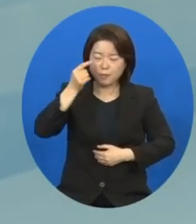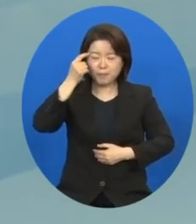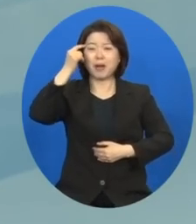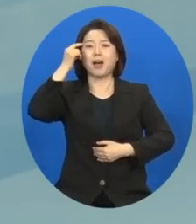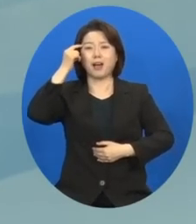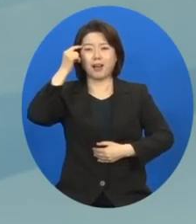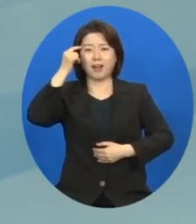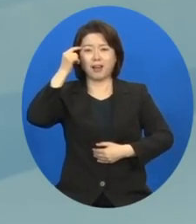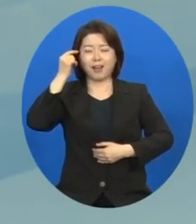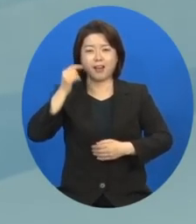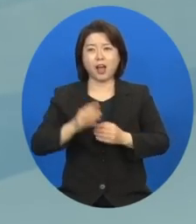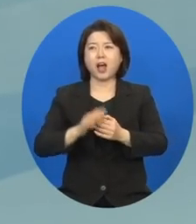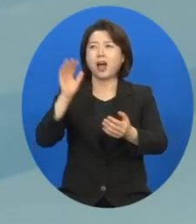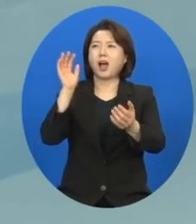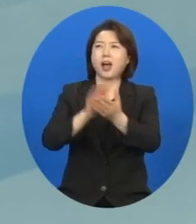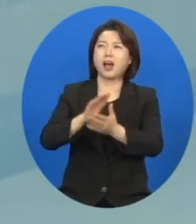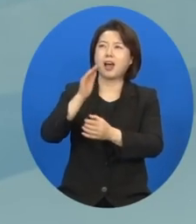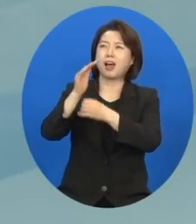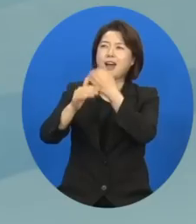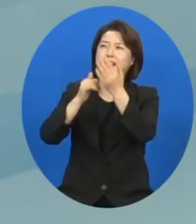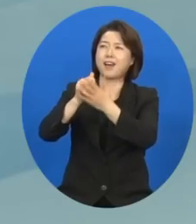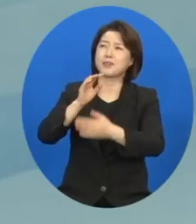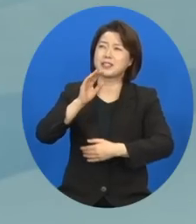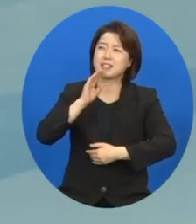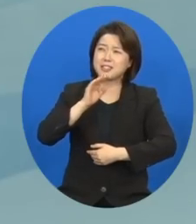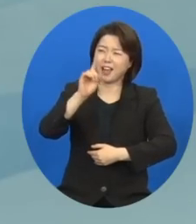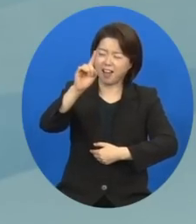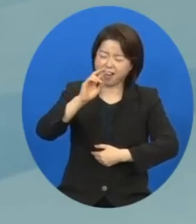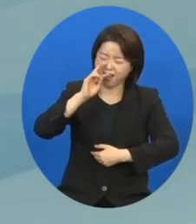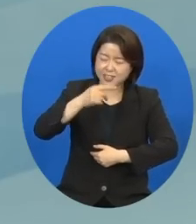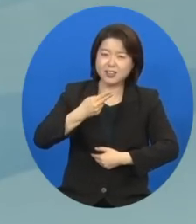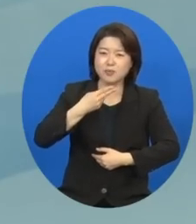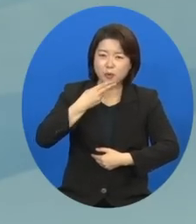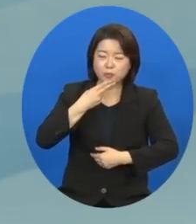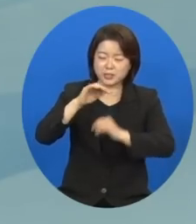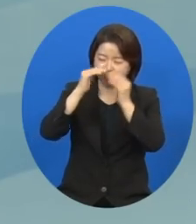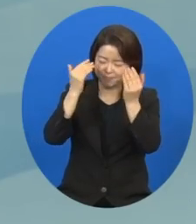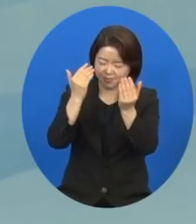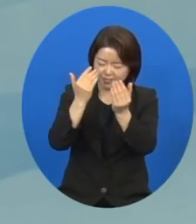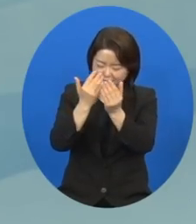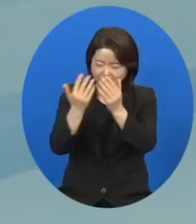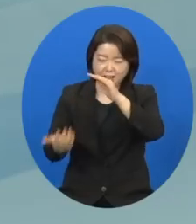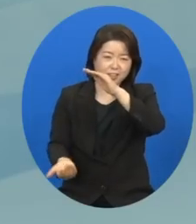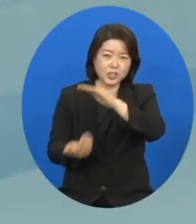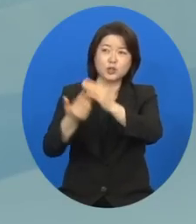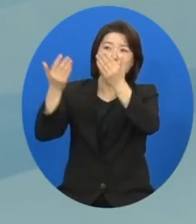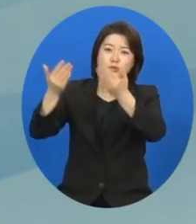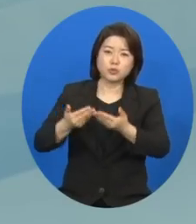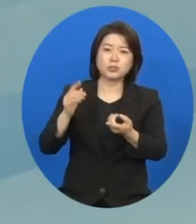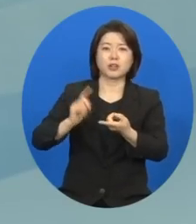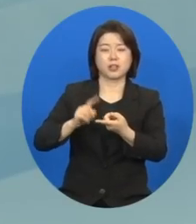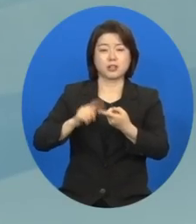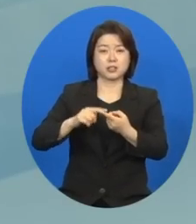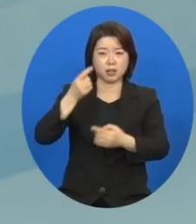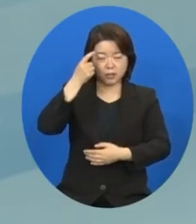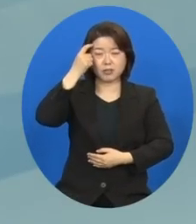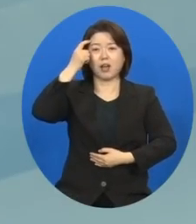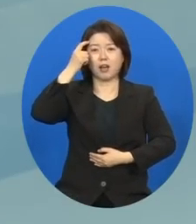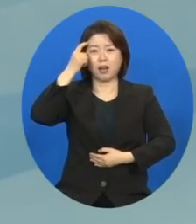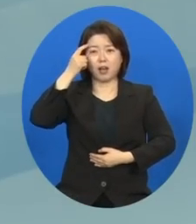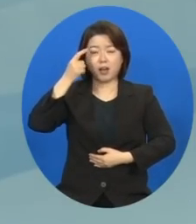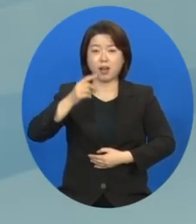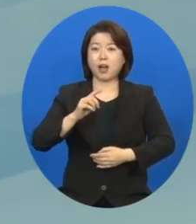나더래요. 하나님이 정말 하나도 틀림없이 이루어주셨구나 하는 것을